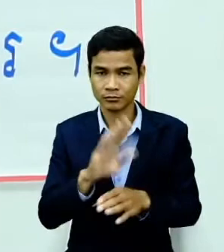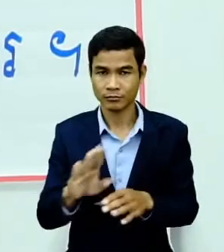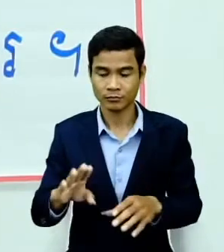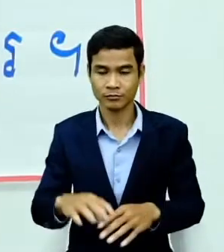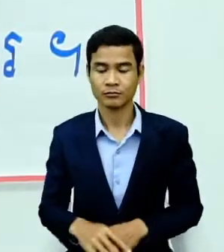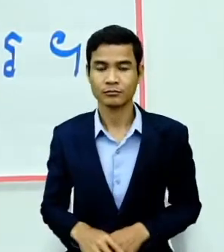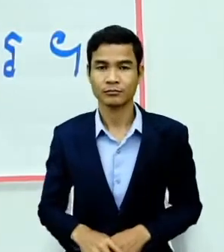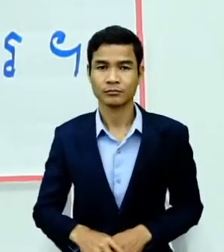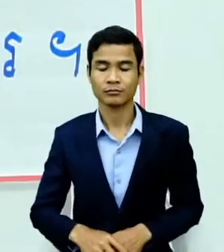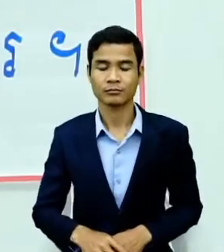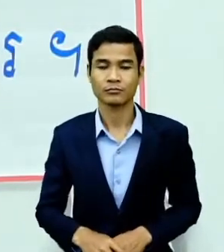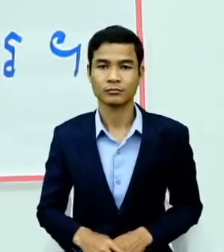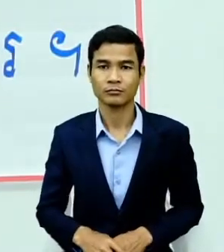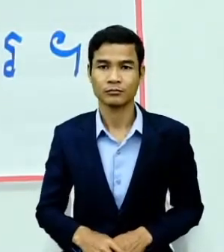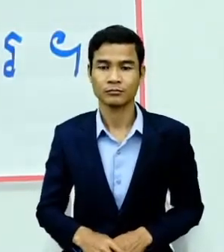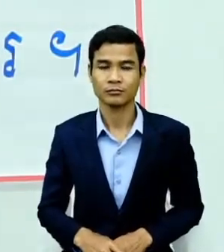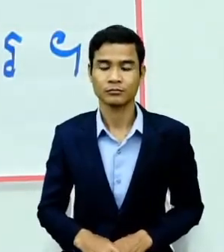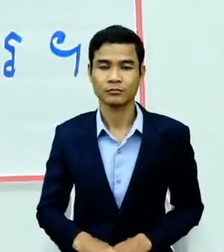ម